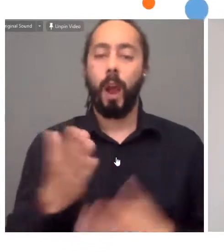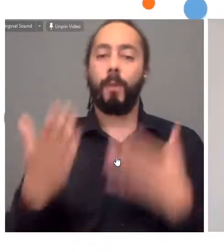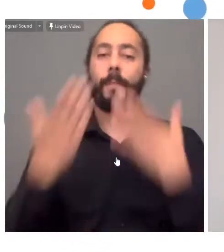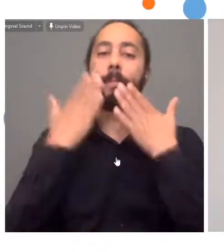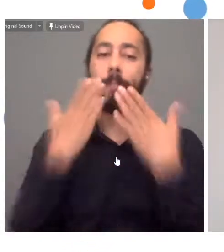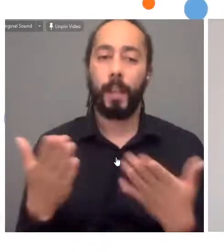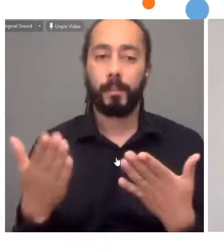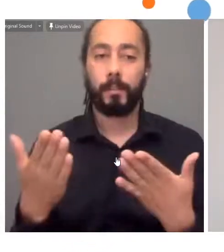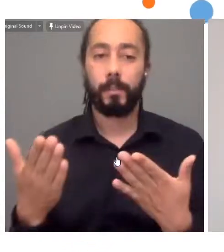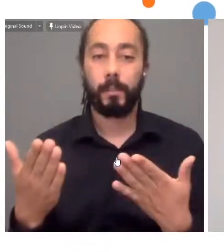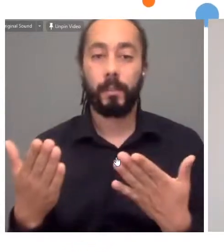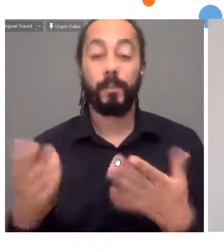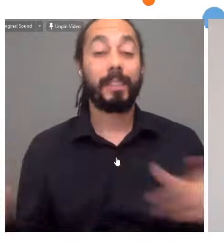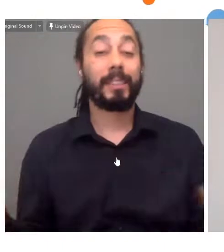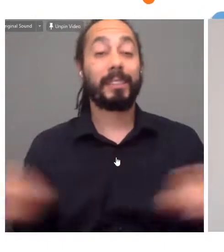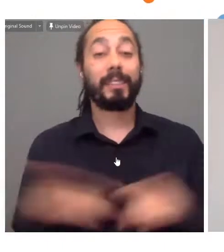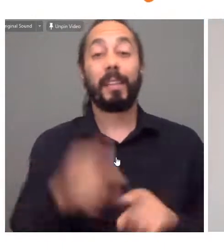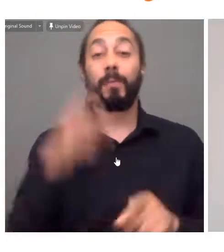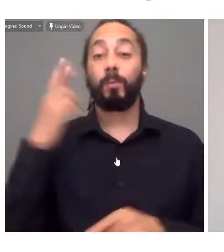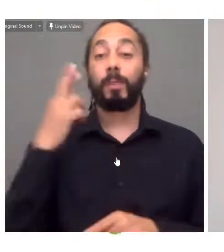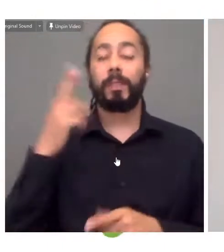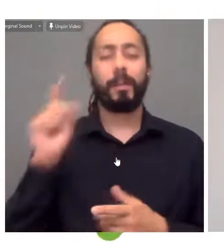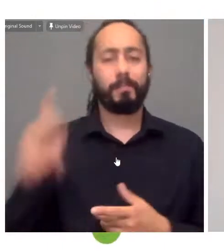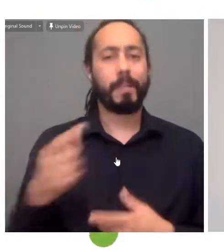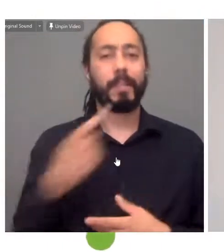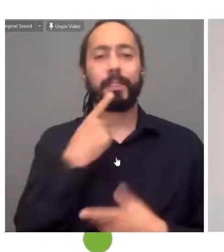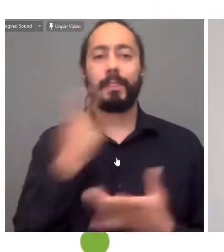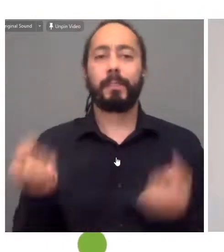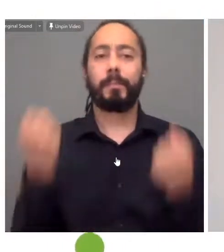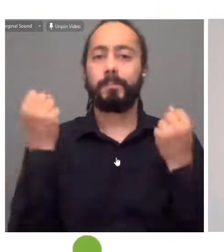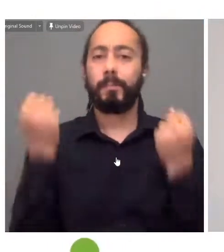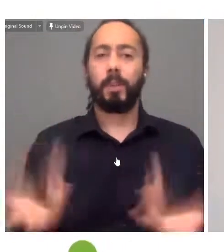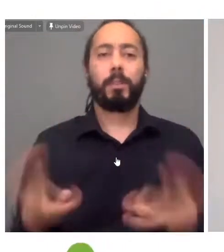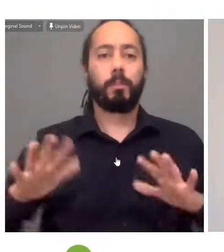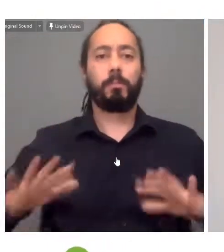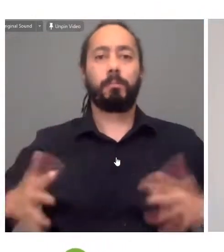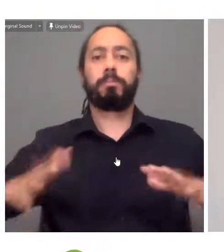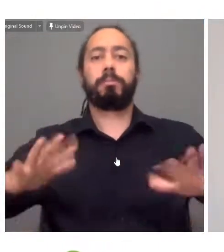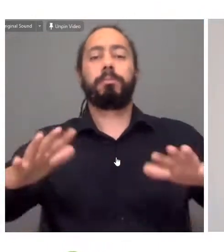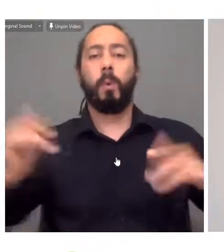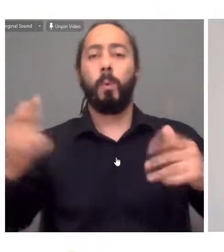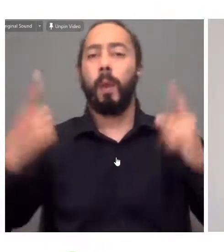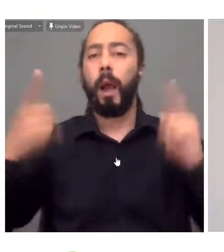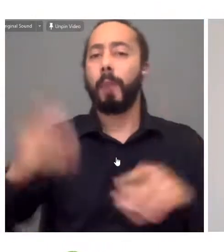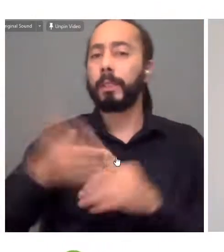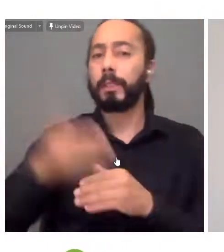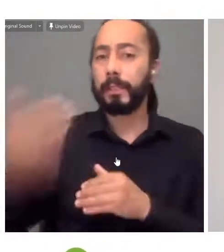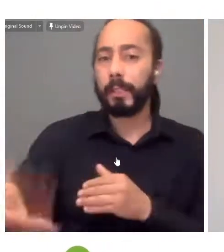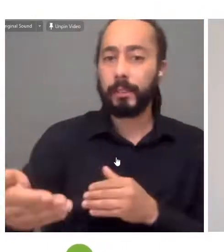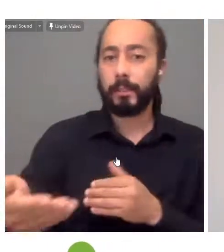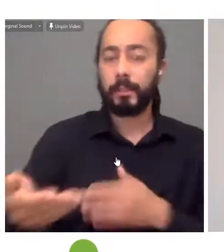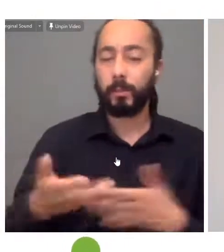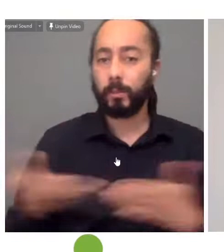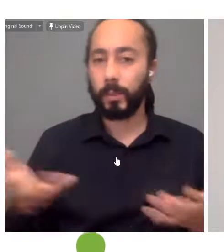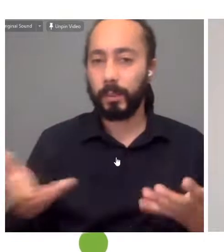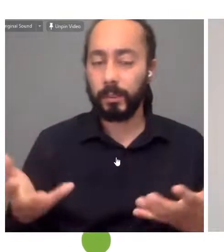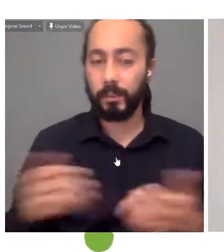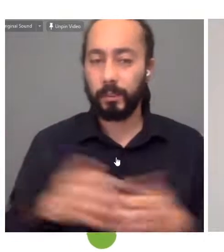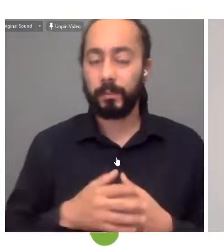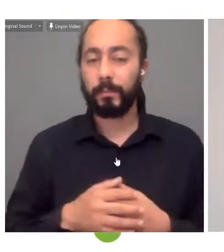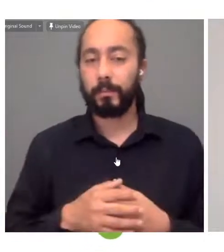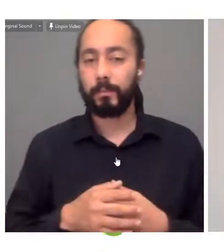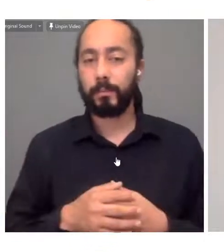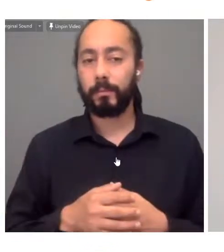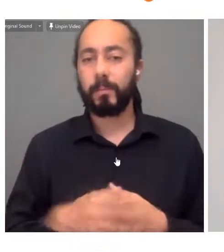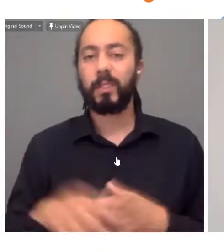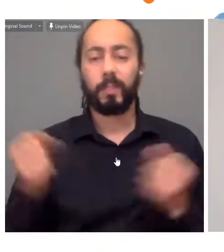du sondage qui ramène les questions de la suite en 2021. En novembre, la subvention